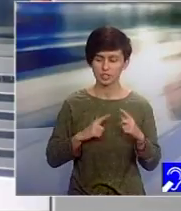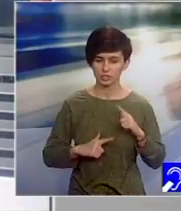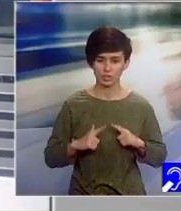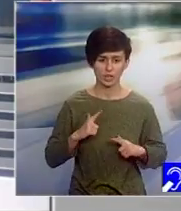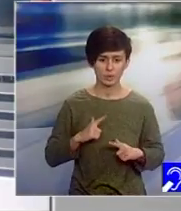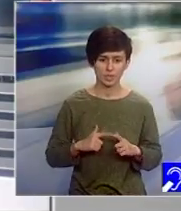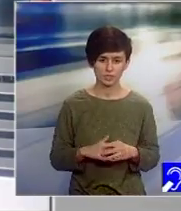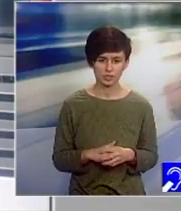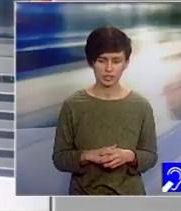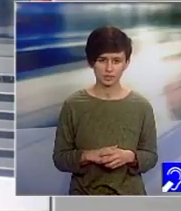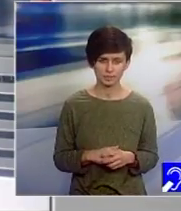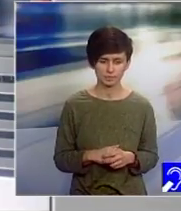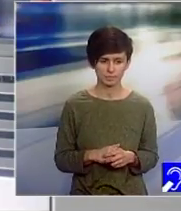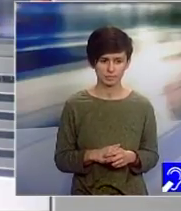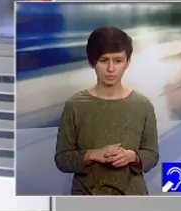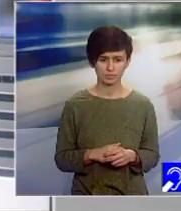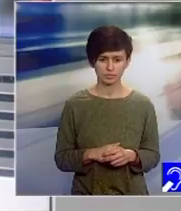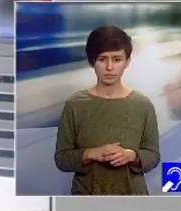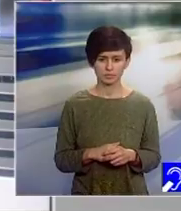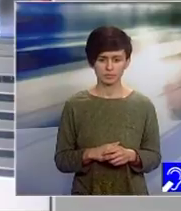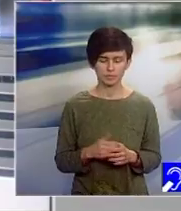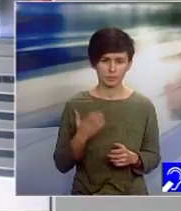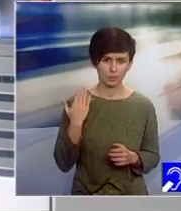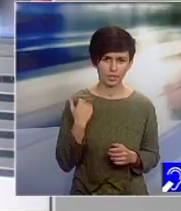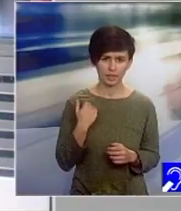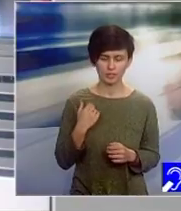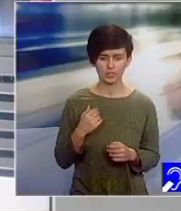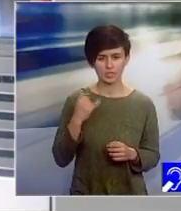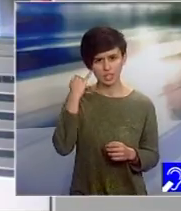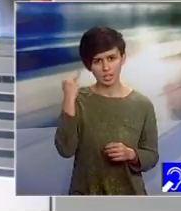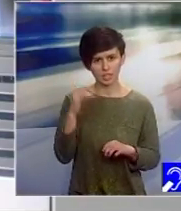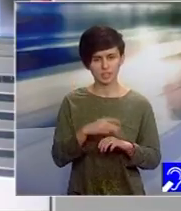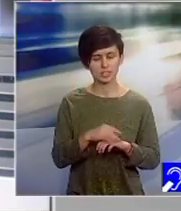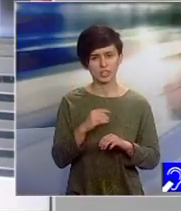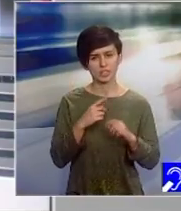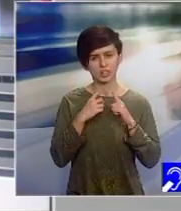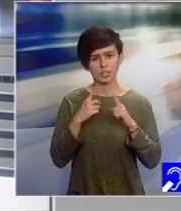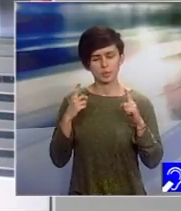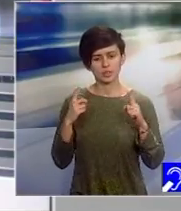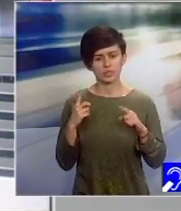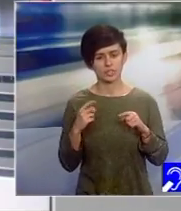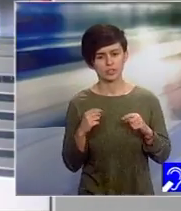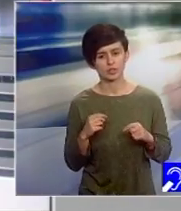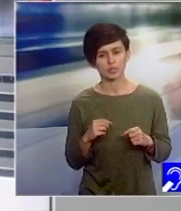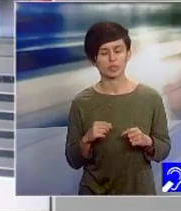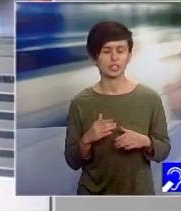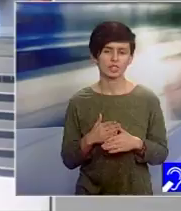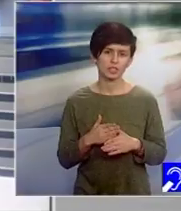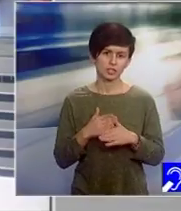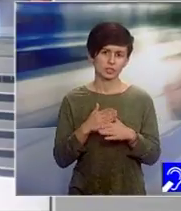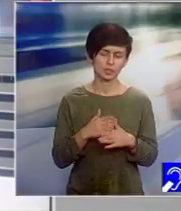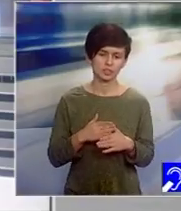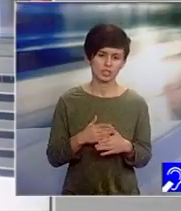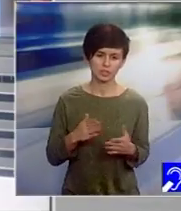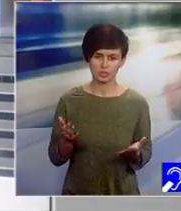Laszlo, apoi a fost anturat de alte persoane la fel de pasionate de muzica